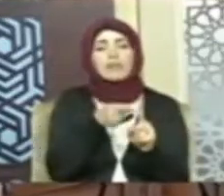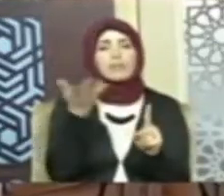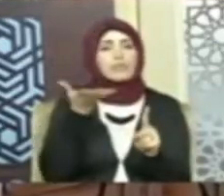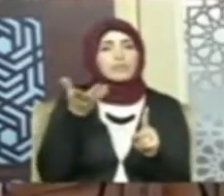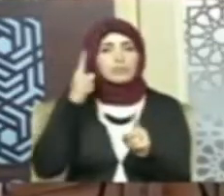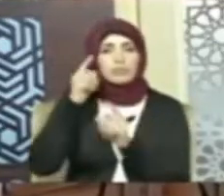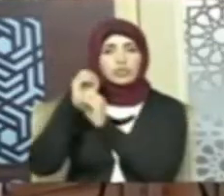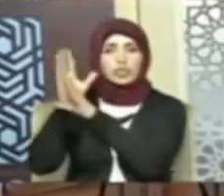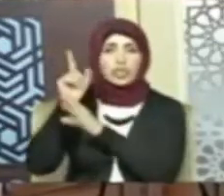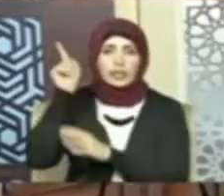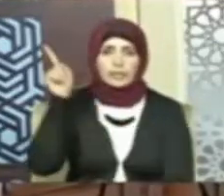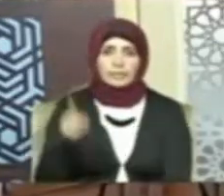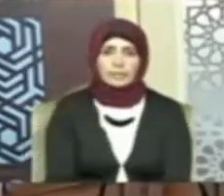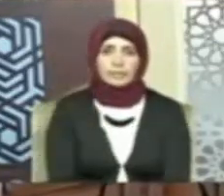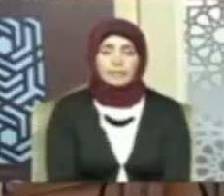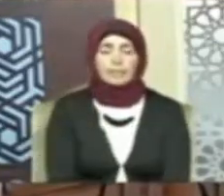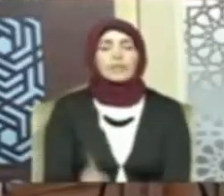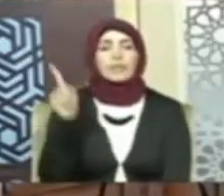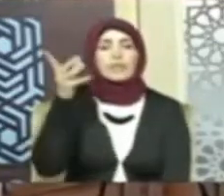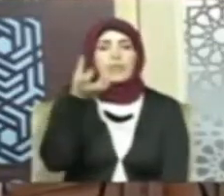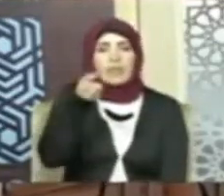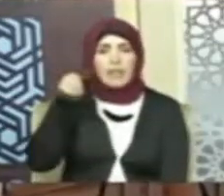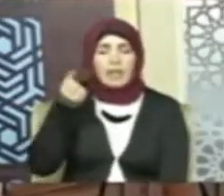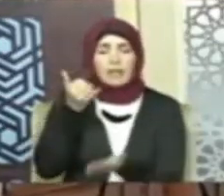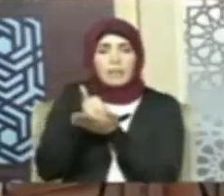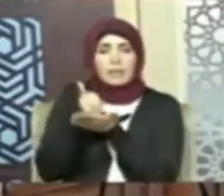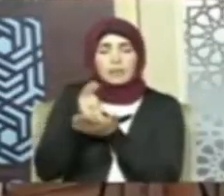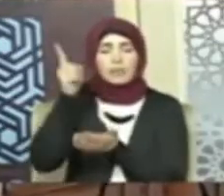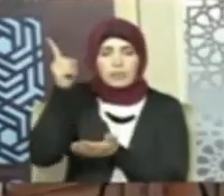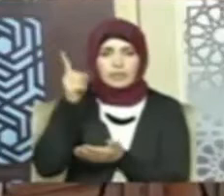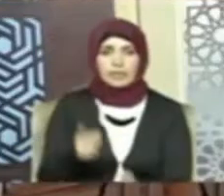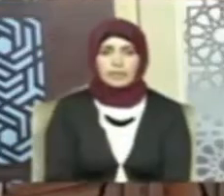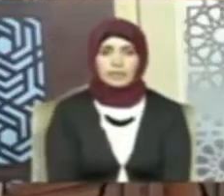وتنزع الملك ممن تشاء،